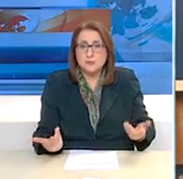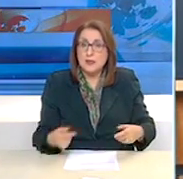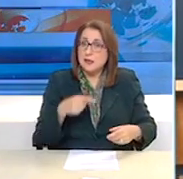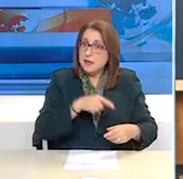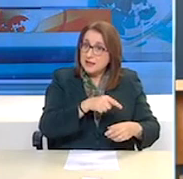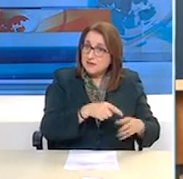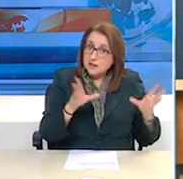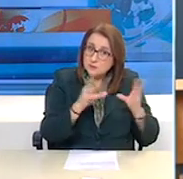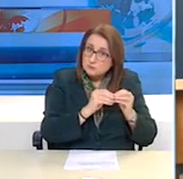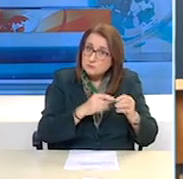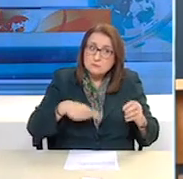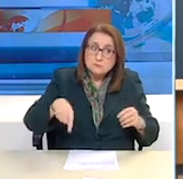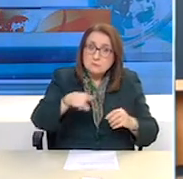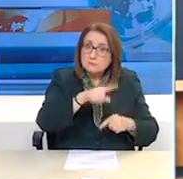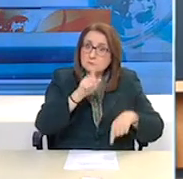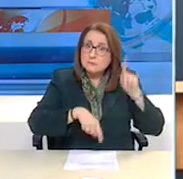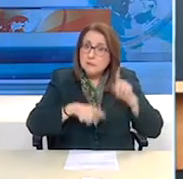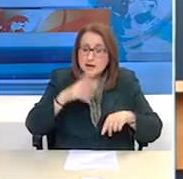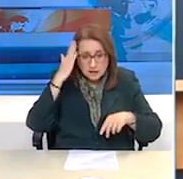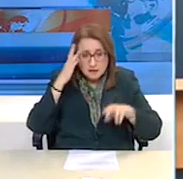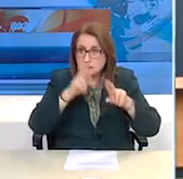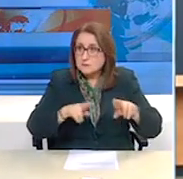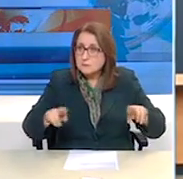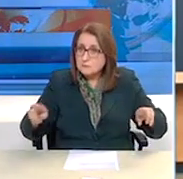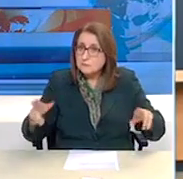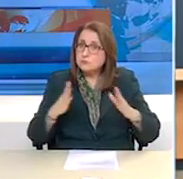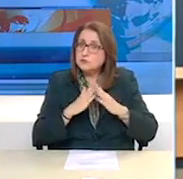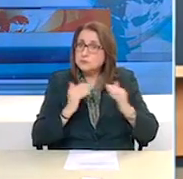και μη επιβεβαιωμένα περιστατικά που παραμένουν σπίτι με ύποπτα συμπτώματα?